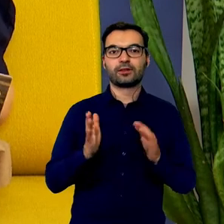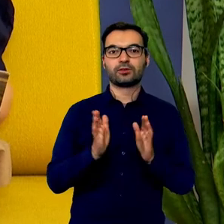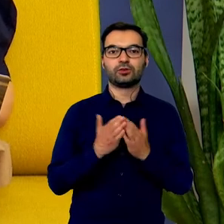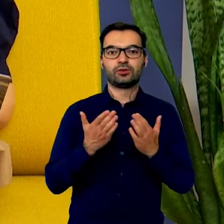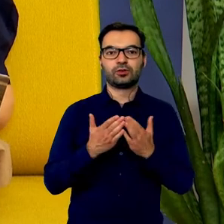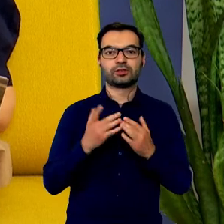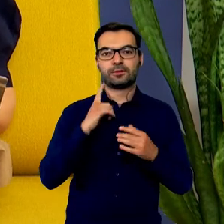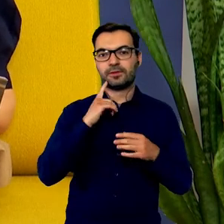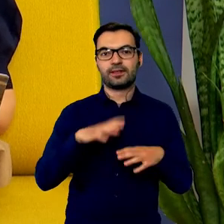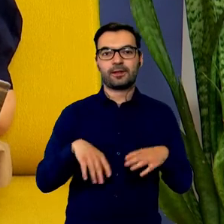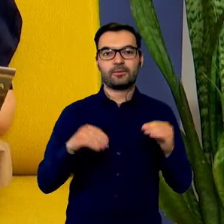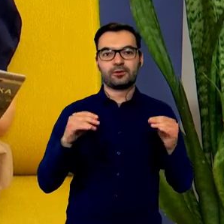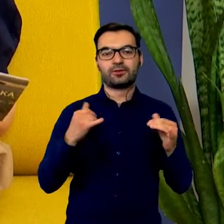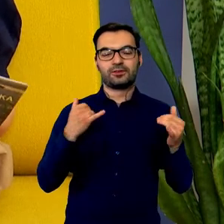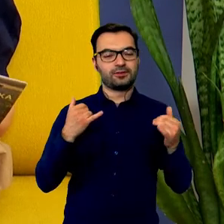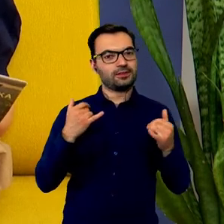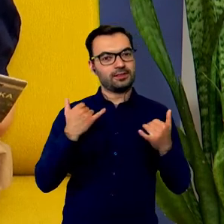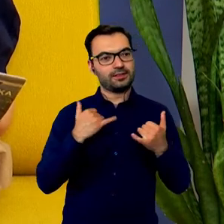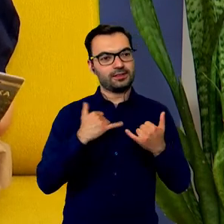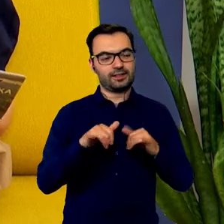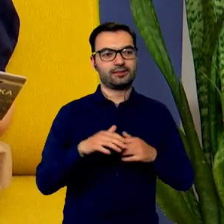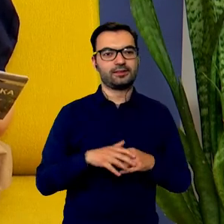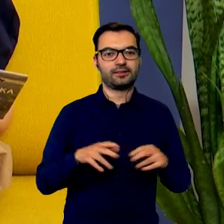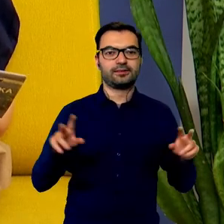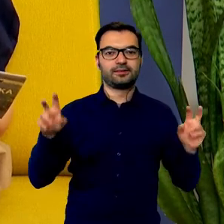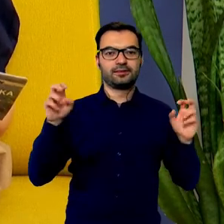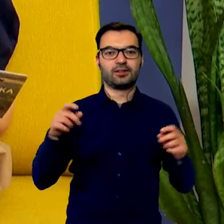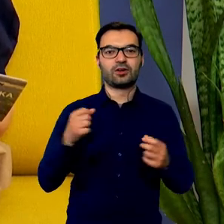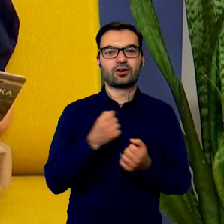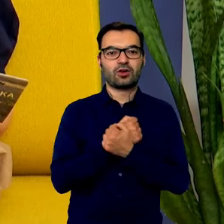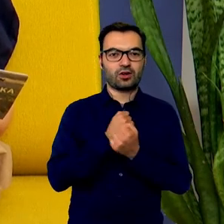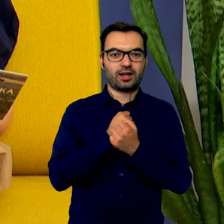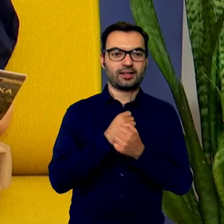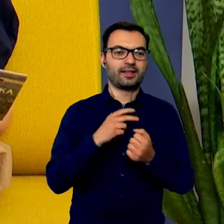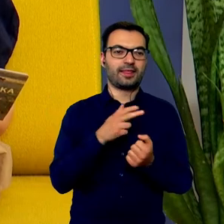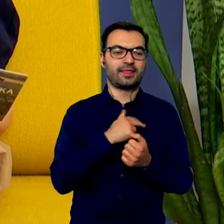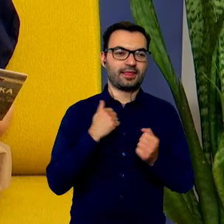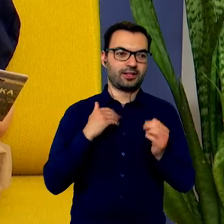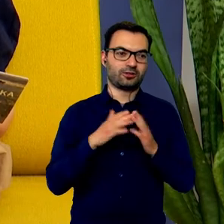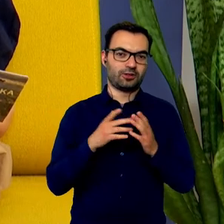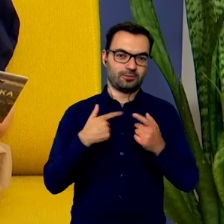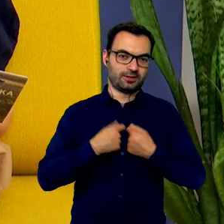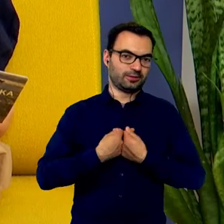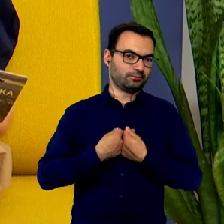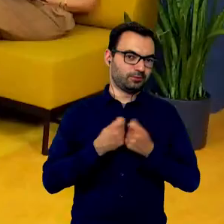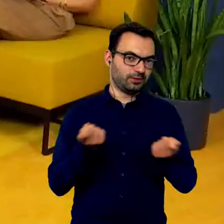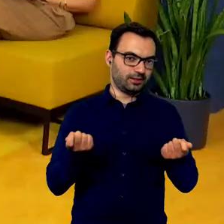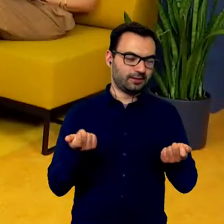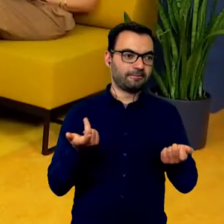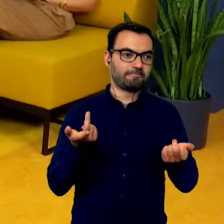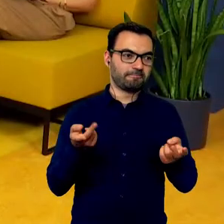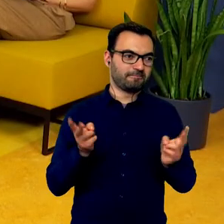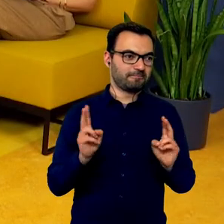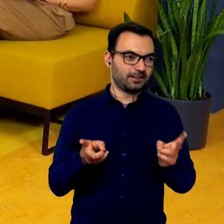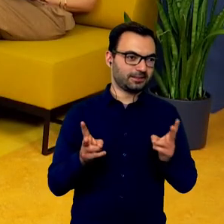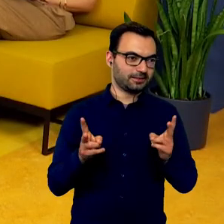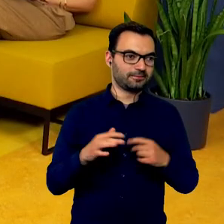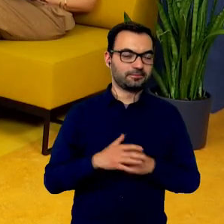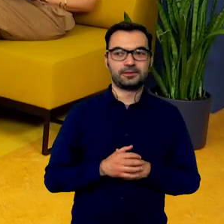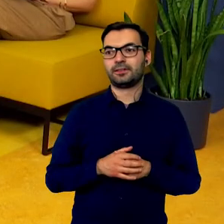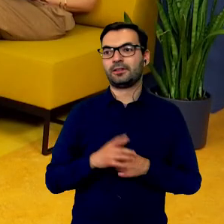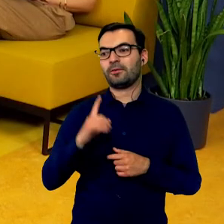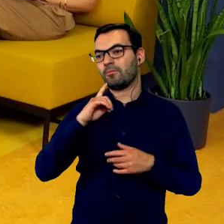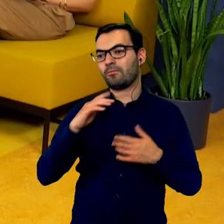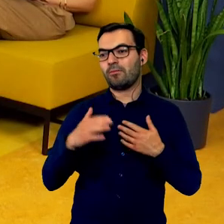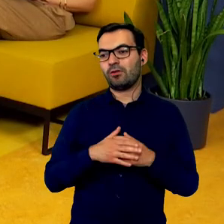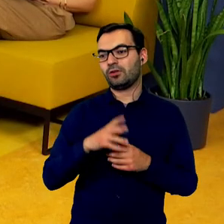zaczyna się od innego wystrzałowego zdania, które brzmi: kochanie, sprzedałam nasz dom, co jest faktem. W ciągu, kiedy